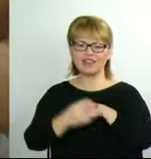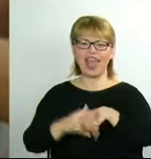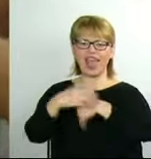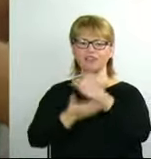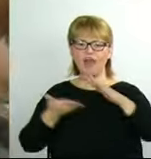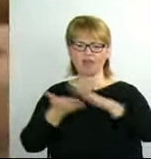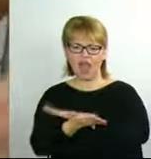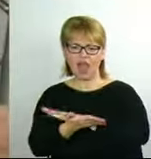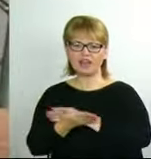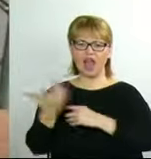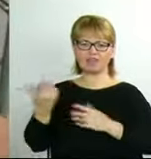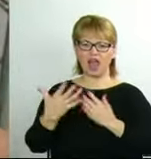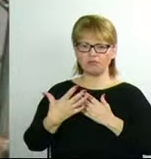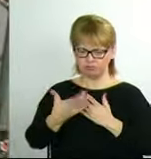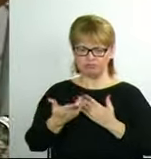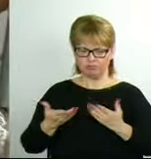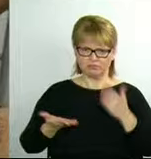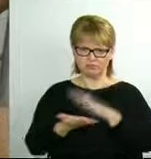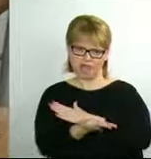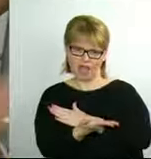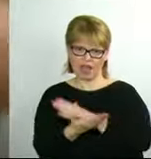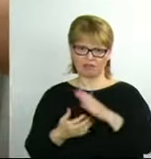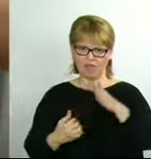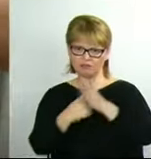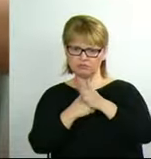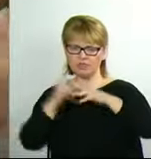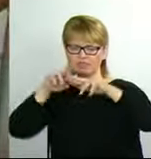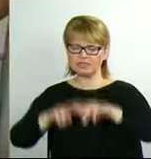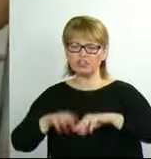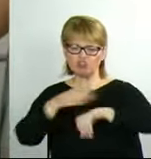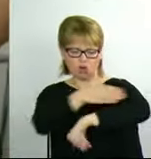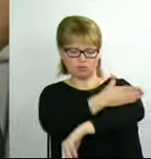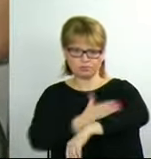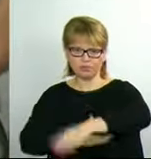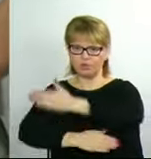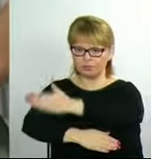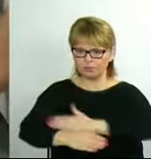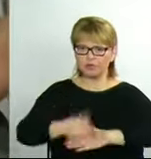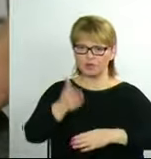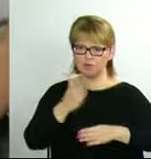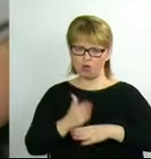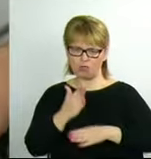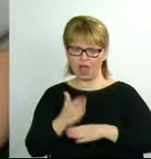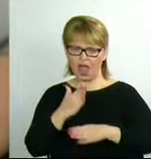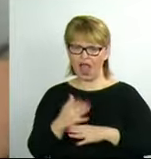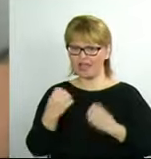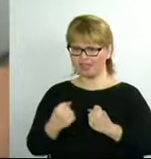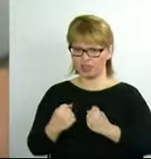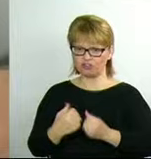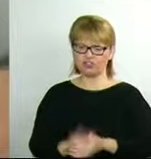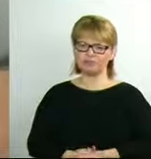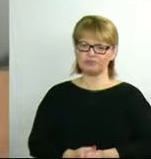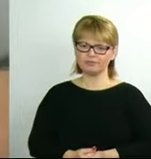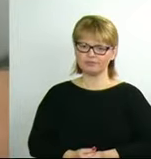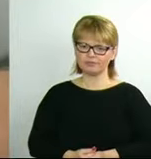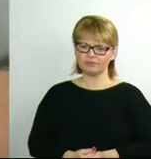systém neustále odsáva vzduch na mieste, kde sa protéza dotýka zvyšku končatiny. Protéza tak pod tlakom lepšie drží na svojom